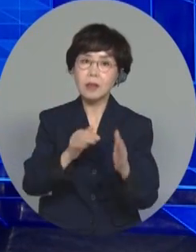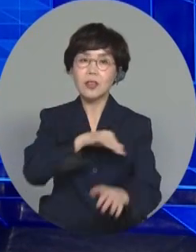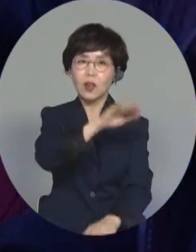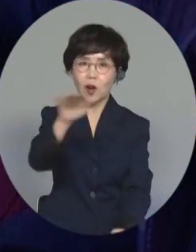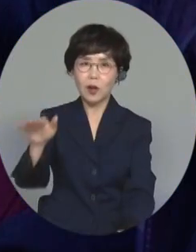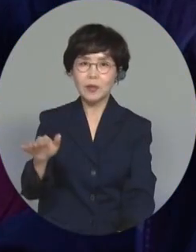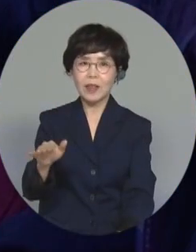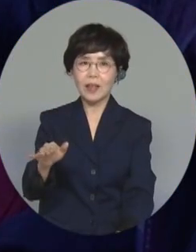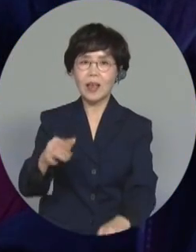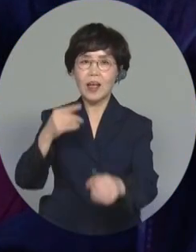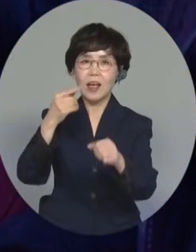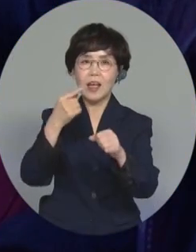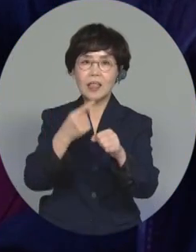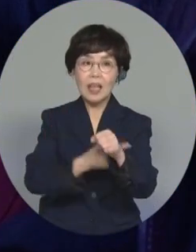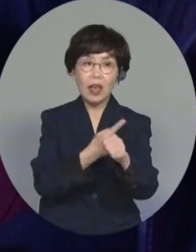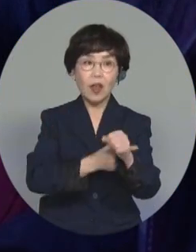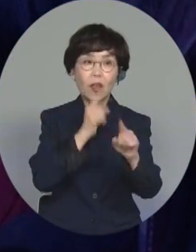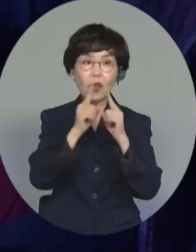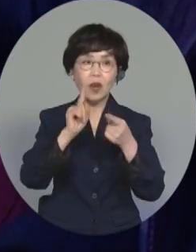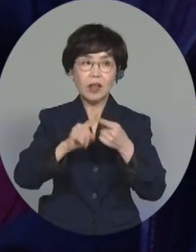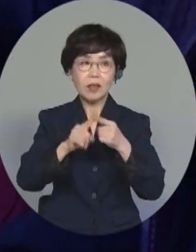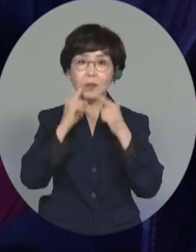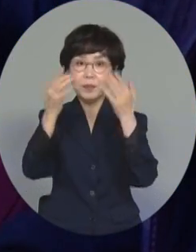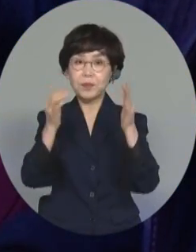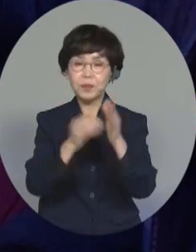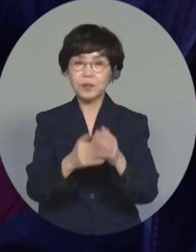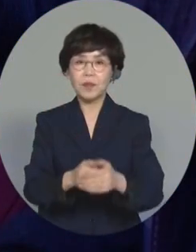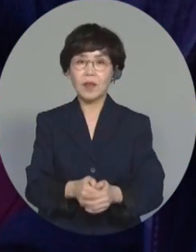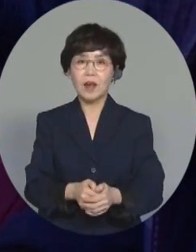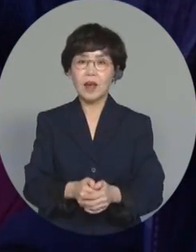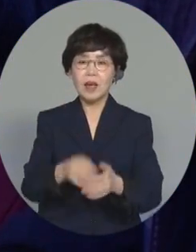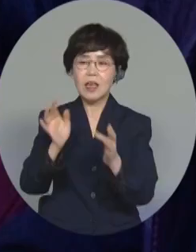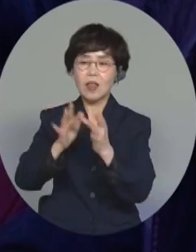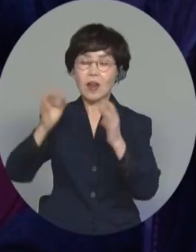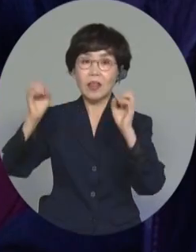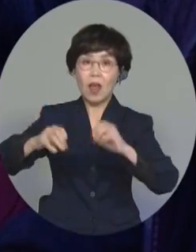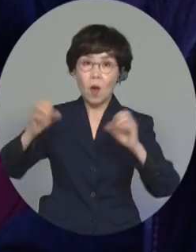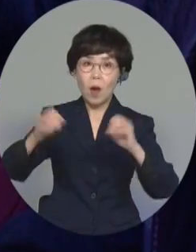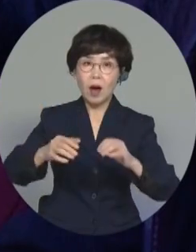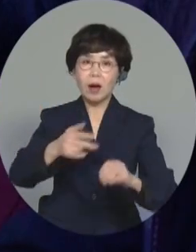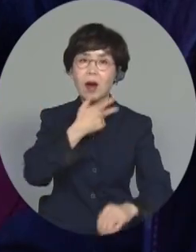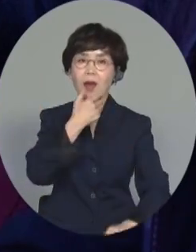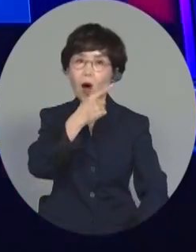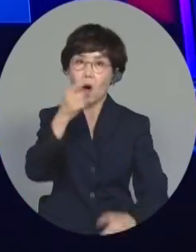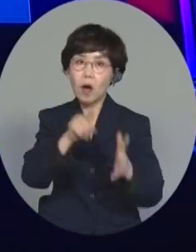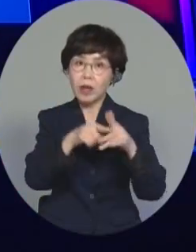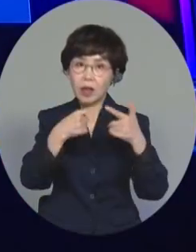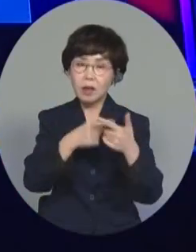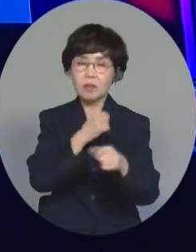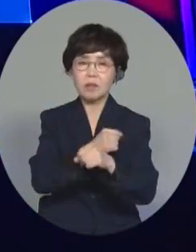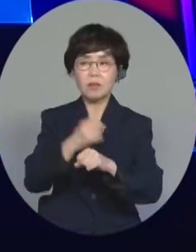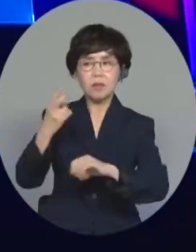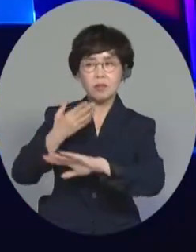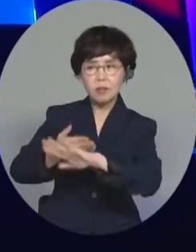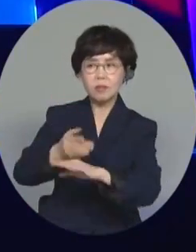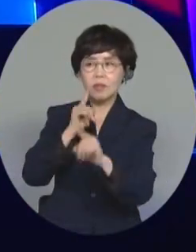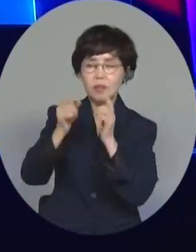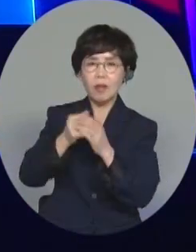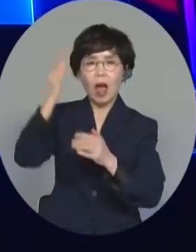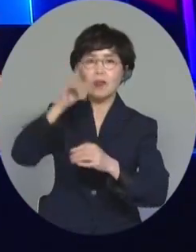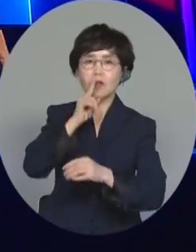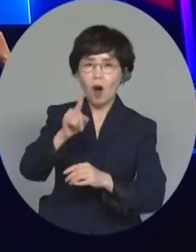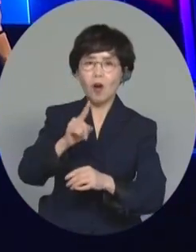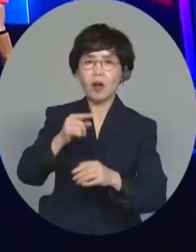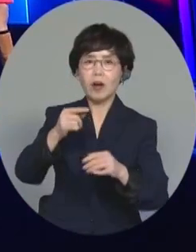여러분들한테 자연어에 대해 말씀을 드렸습니다. 챗GPT가 뭐 영어를 이해하거나 또 다른 언어가 뭐